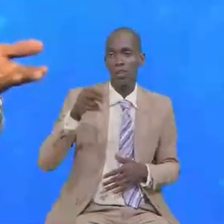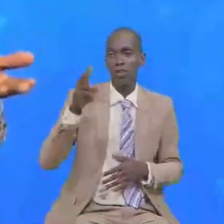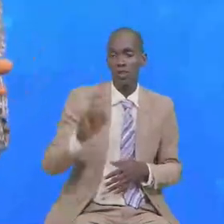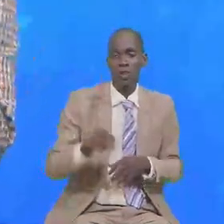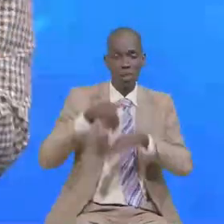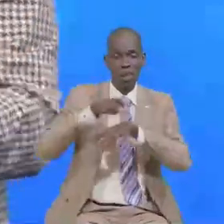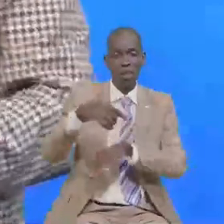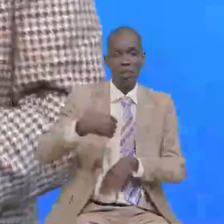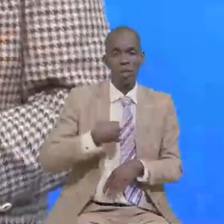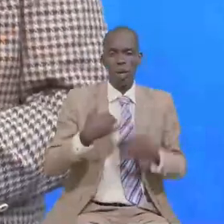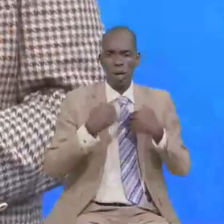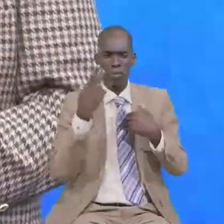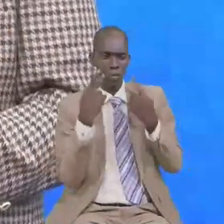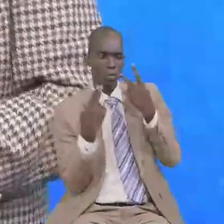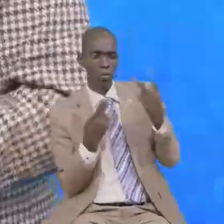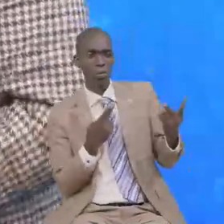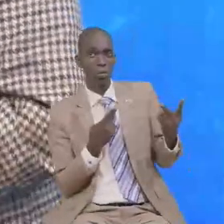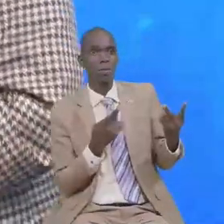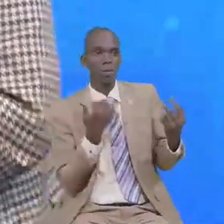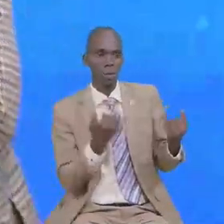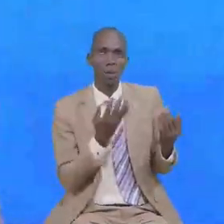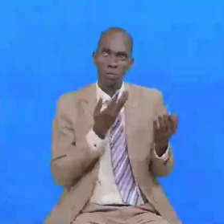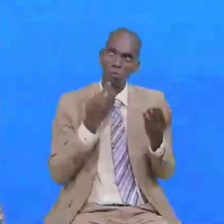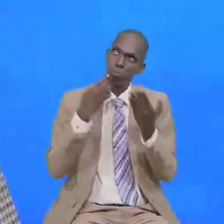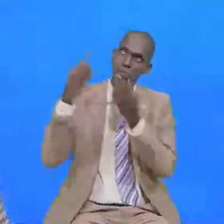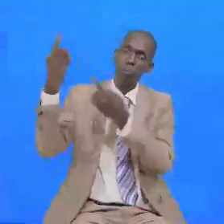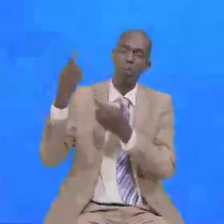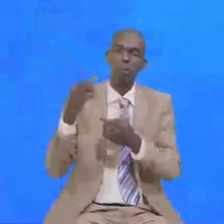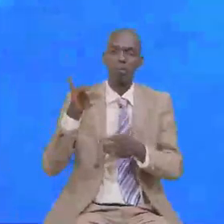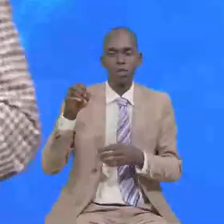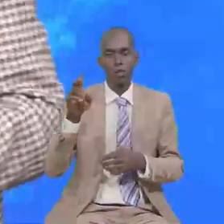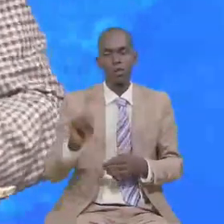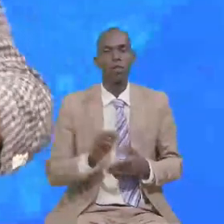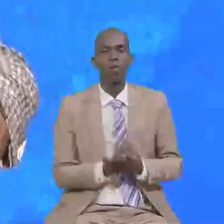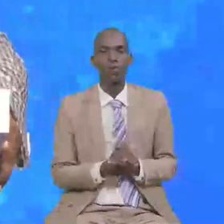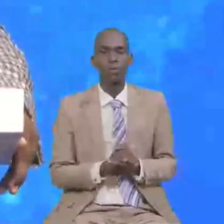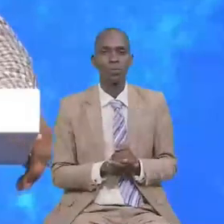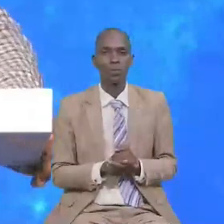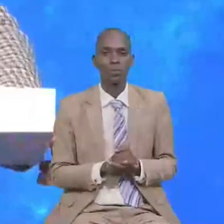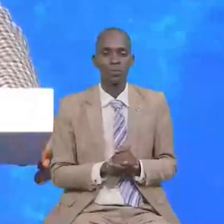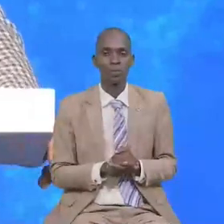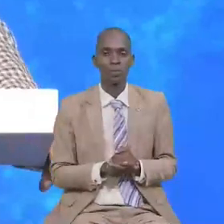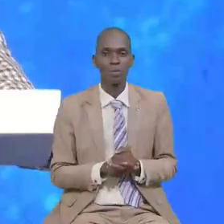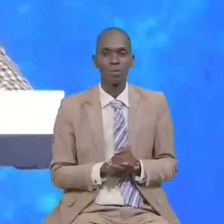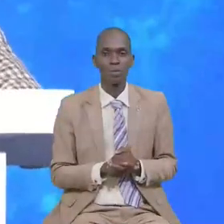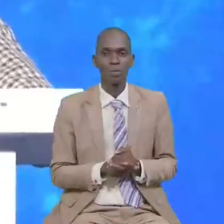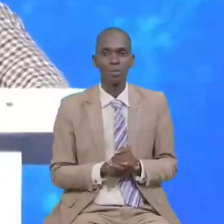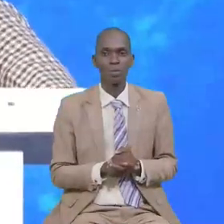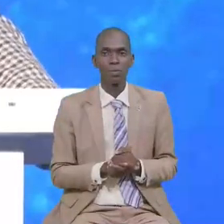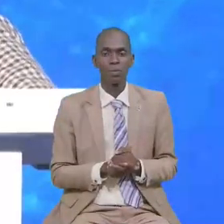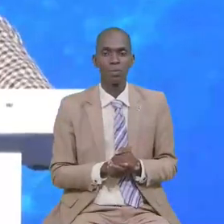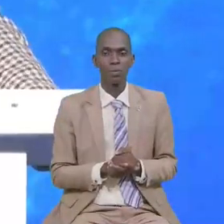vos maîtres, Jean-Baptiste vous a envoyé. Voyez ce qui se passe ici. Allez lui dire ça.